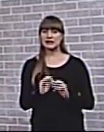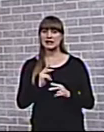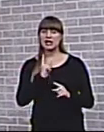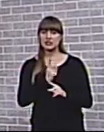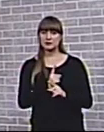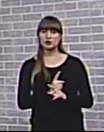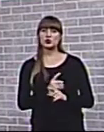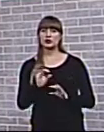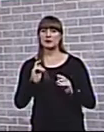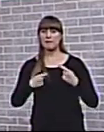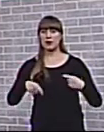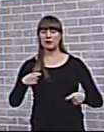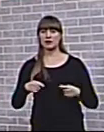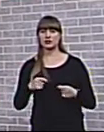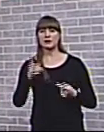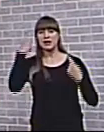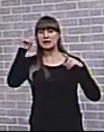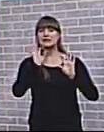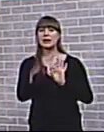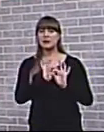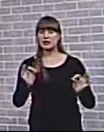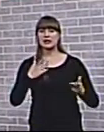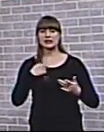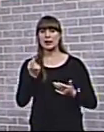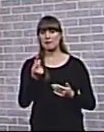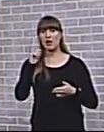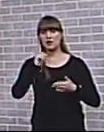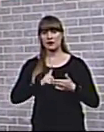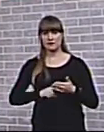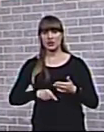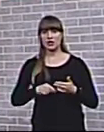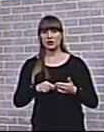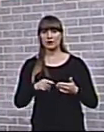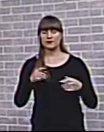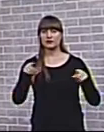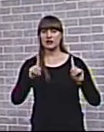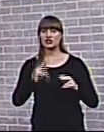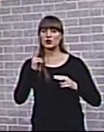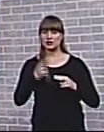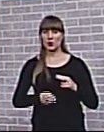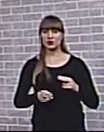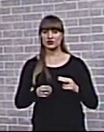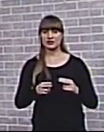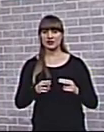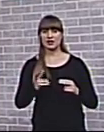запрещенными барабанщиками. Идея прекрасная, я, правда, мало в нее верю, что она закончится